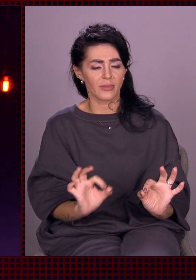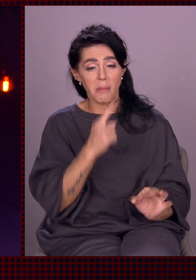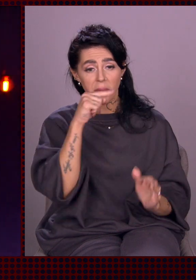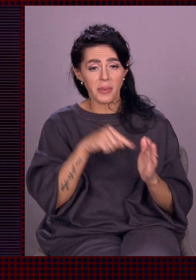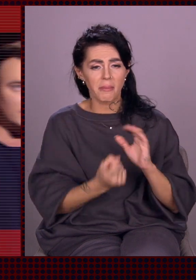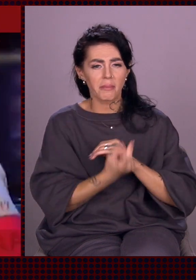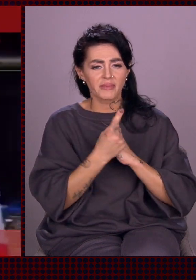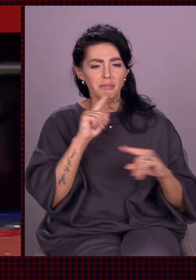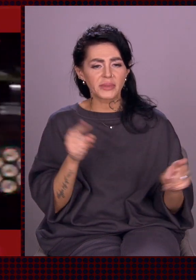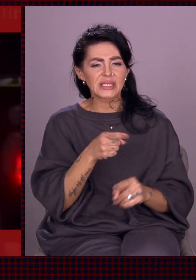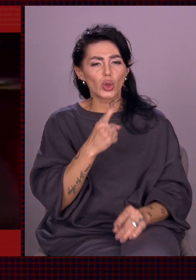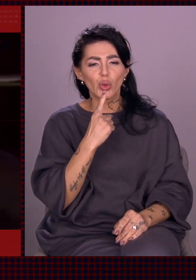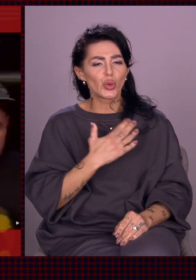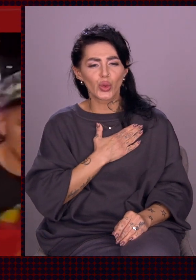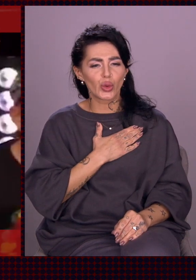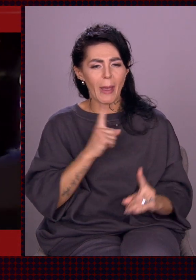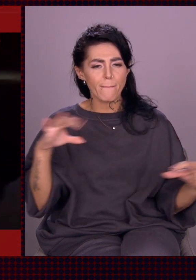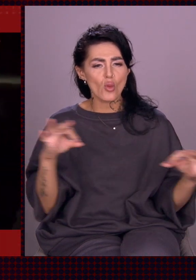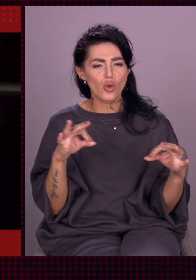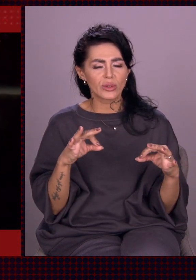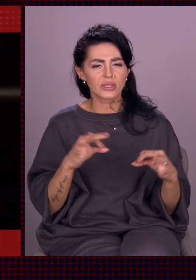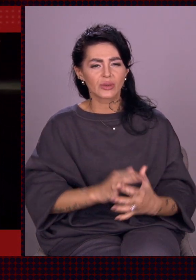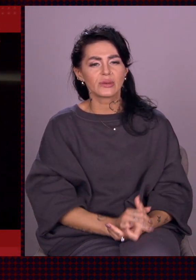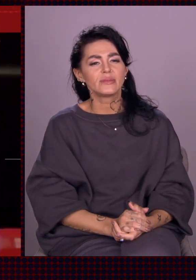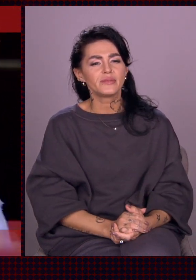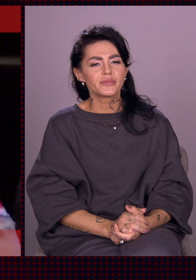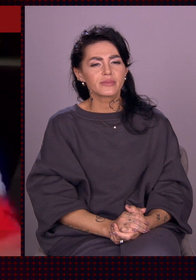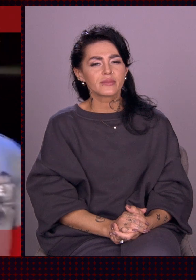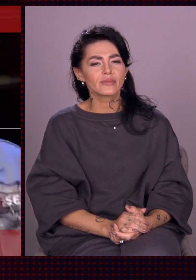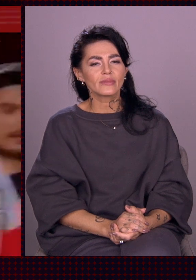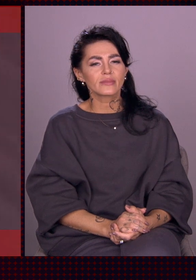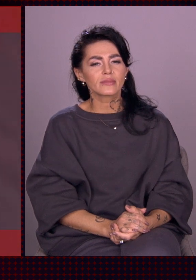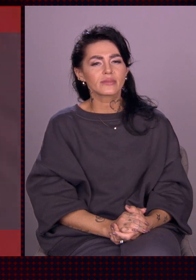«Ти любиш музику». Ти любиш музику,